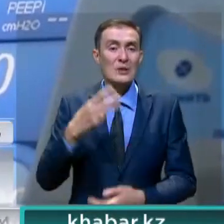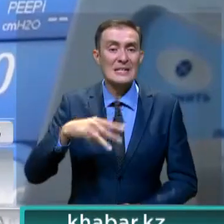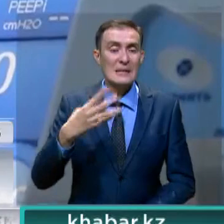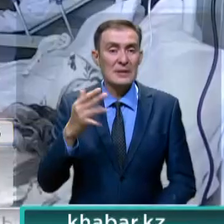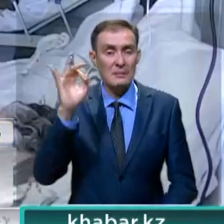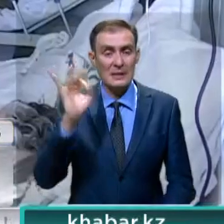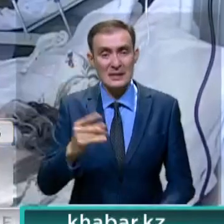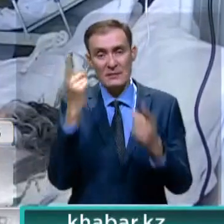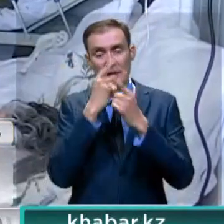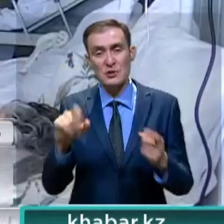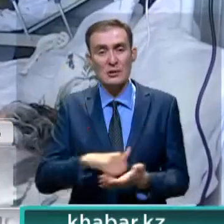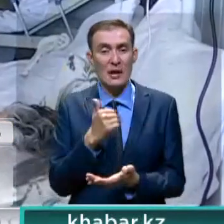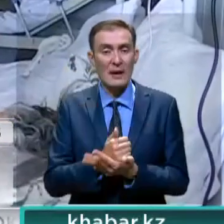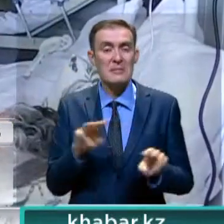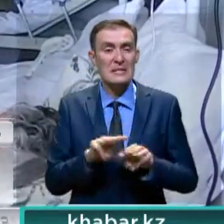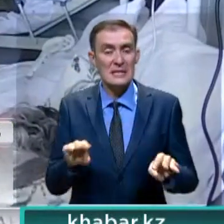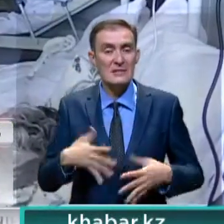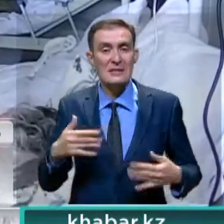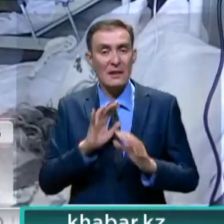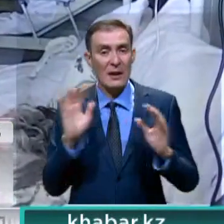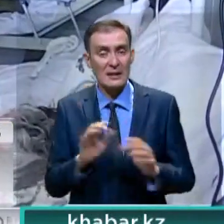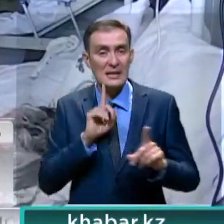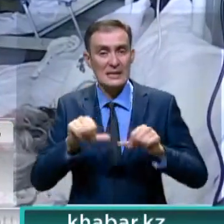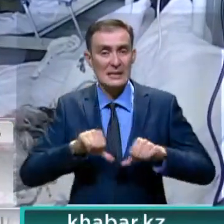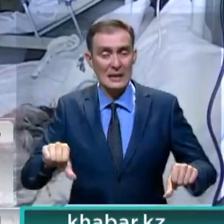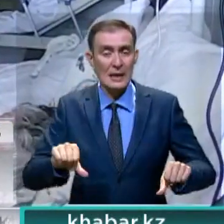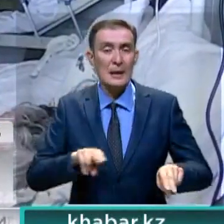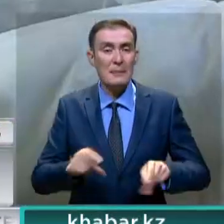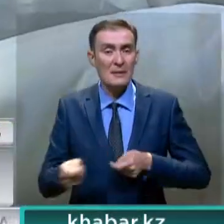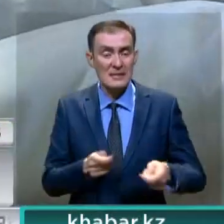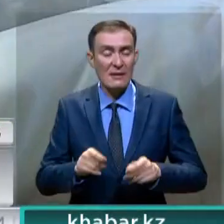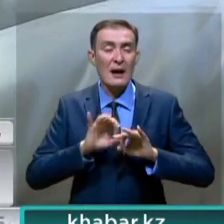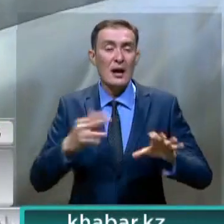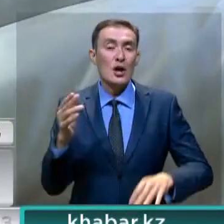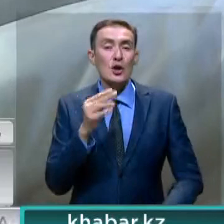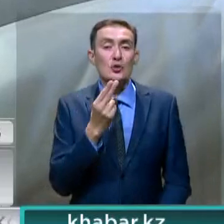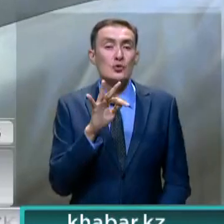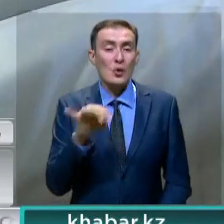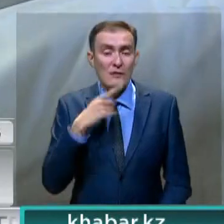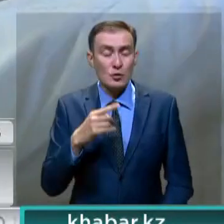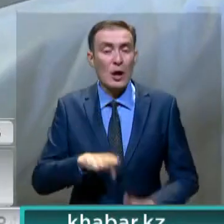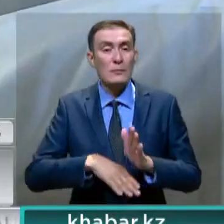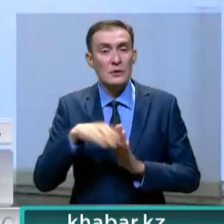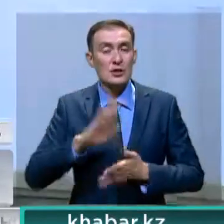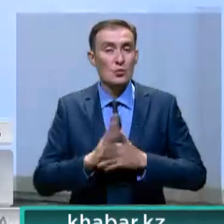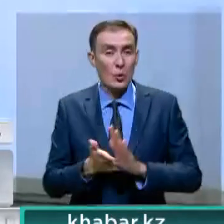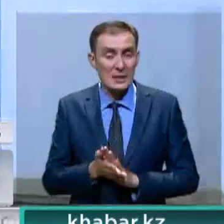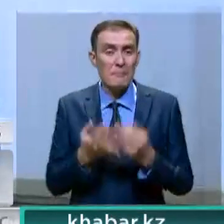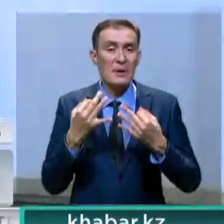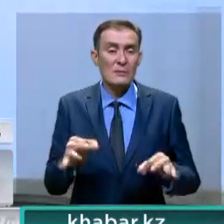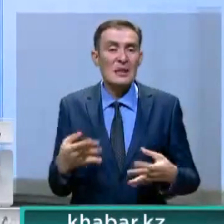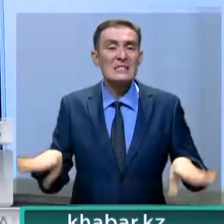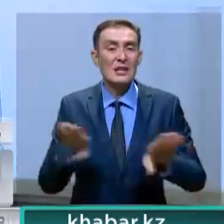до 35%, сообщил глава Минздрава на заседании правительства. По словам Алексея Цоя, стабилизация эпидситуации